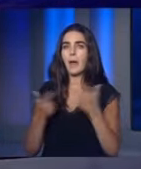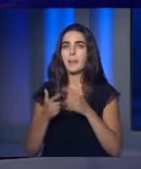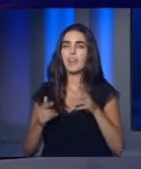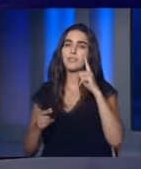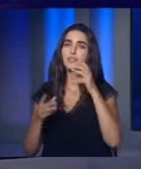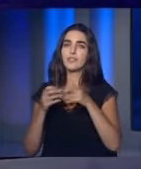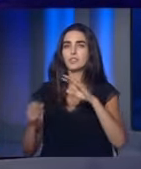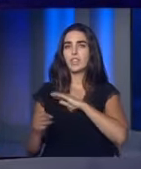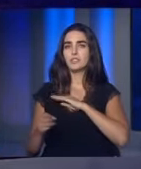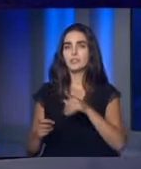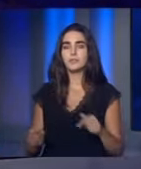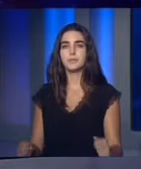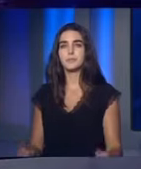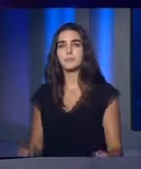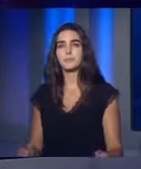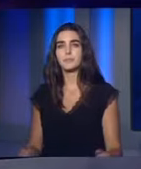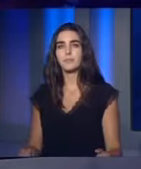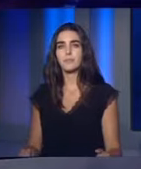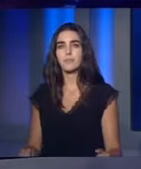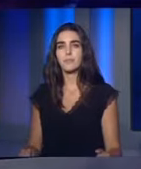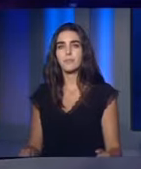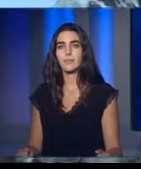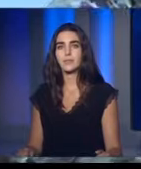وذلك حرصا على المؤسسة العسكرية.